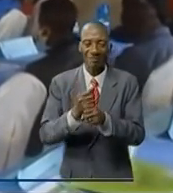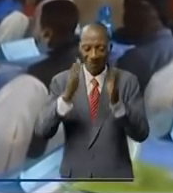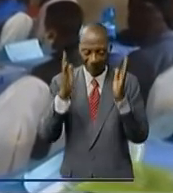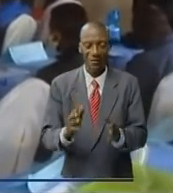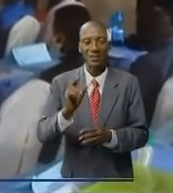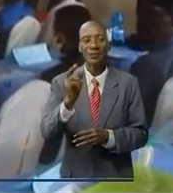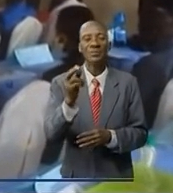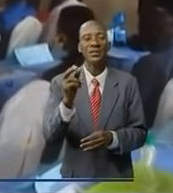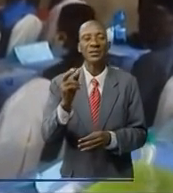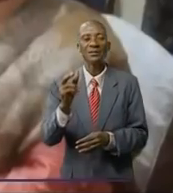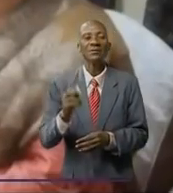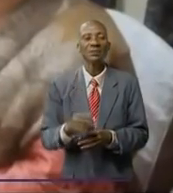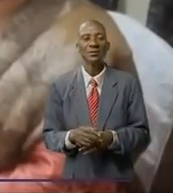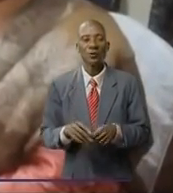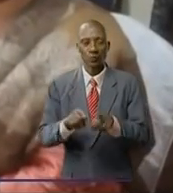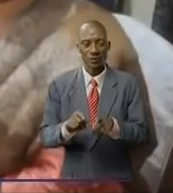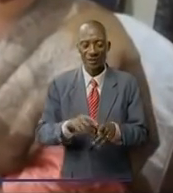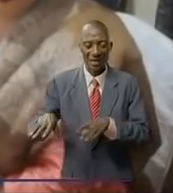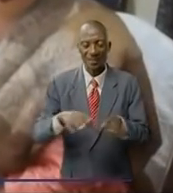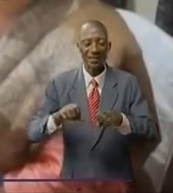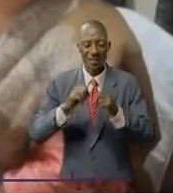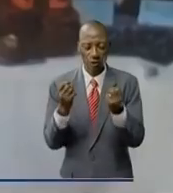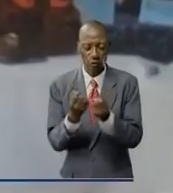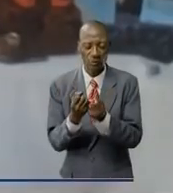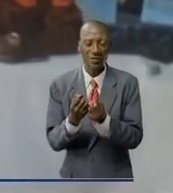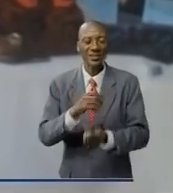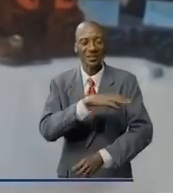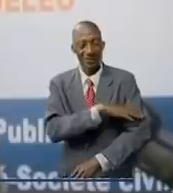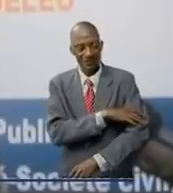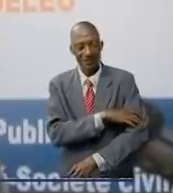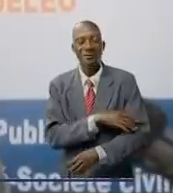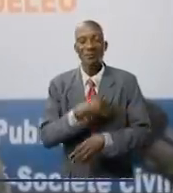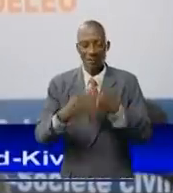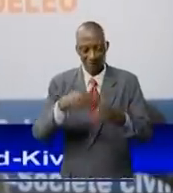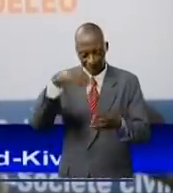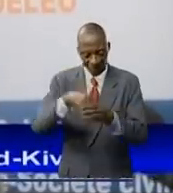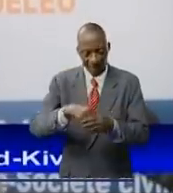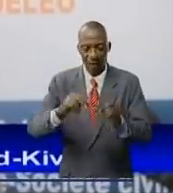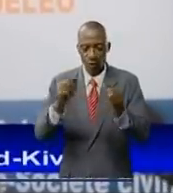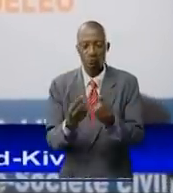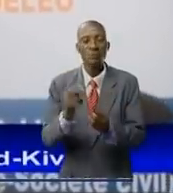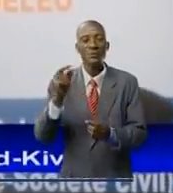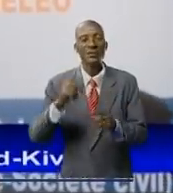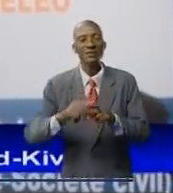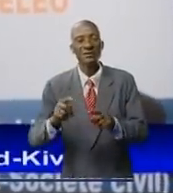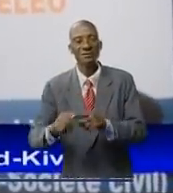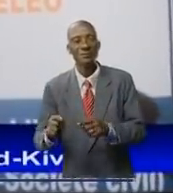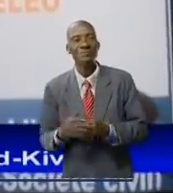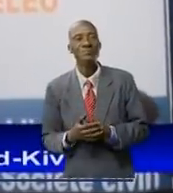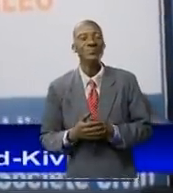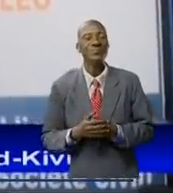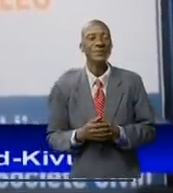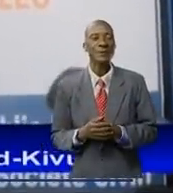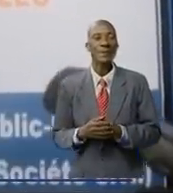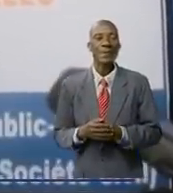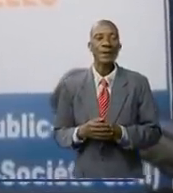services nationaux, des acteurs de la société civile agissant dans les secteurs miniers. Cette démarche, par exemple, du statut bleu, où les minerais qui